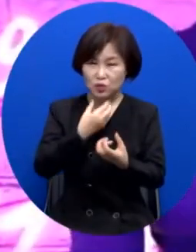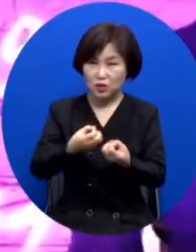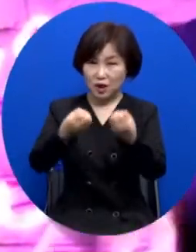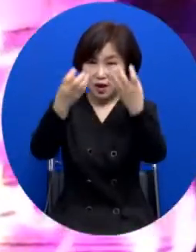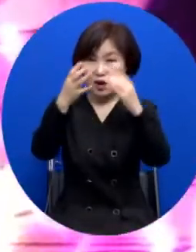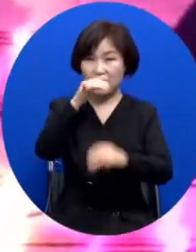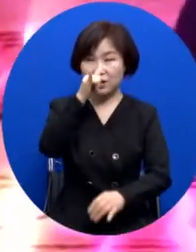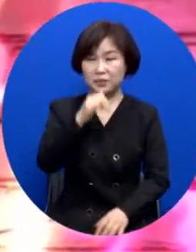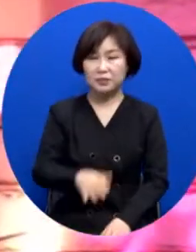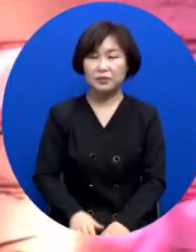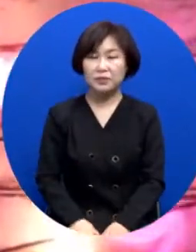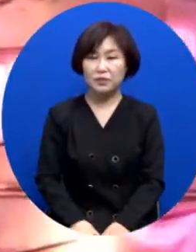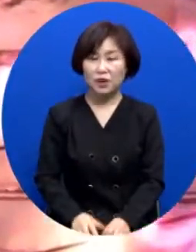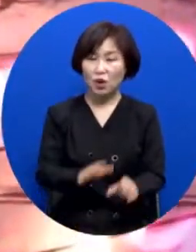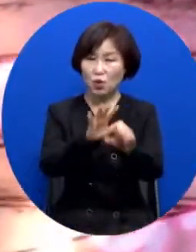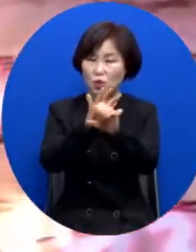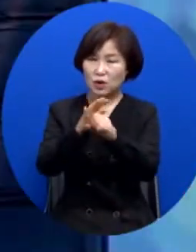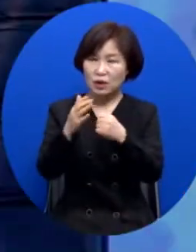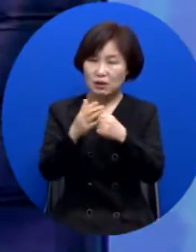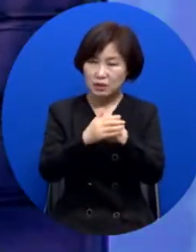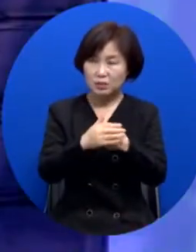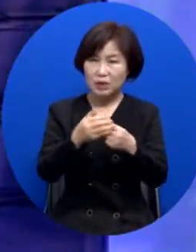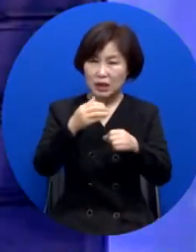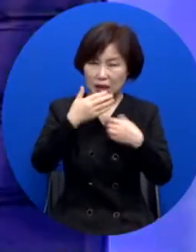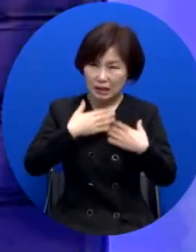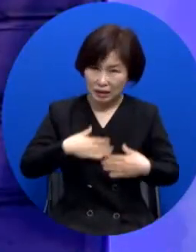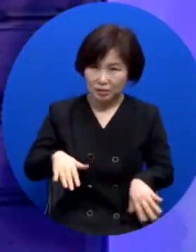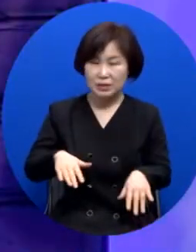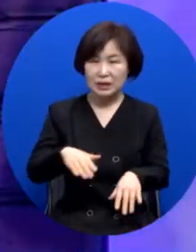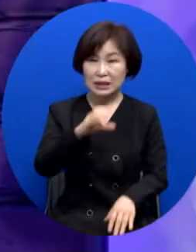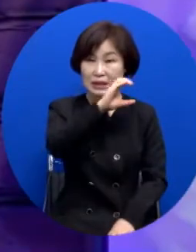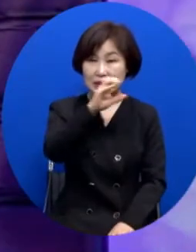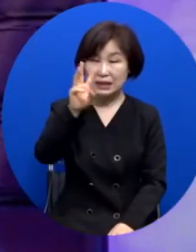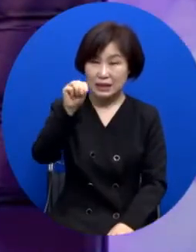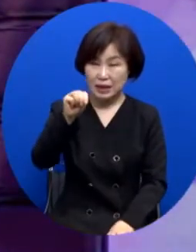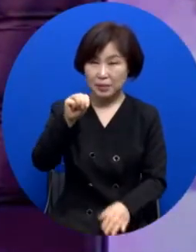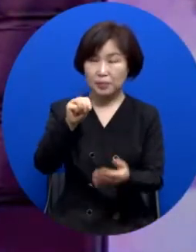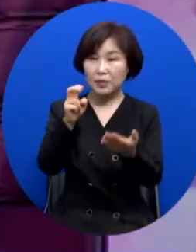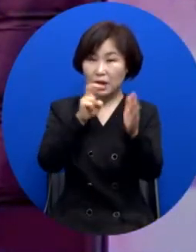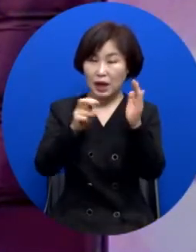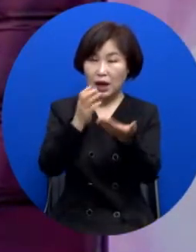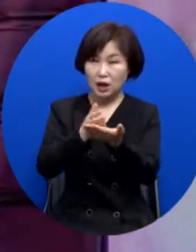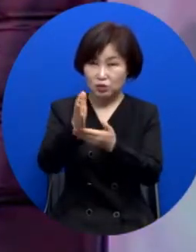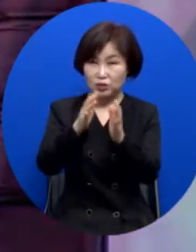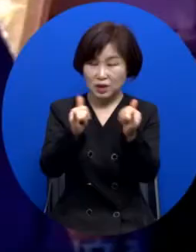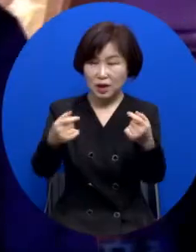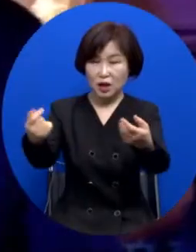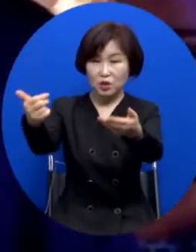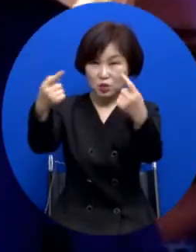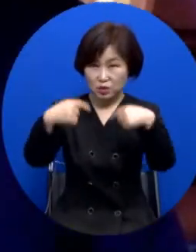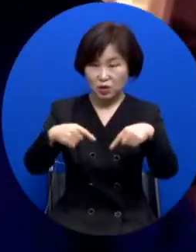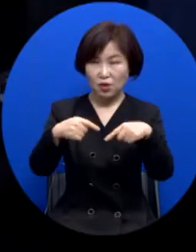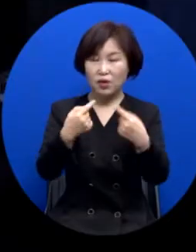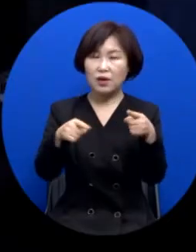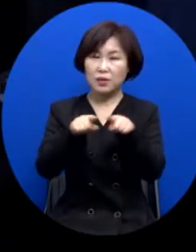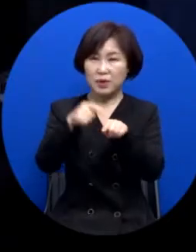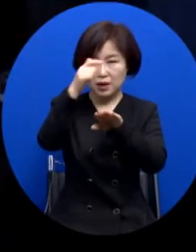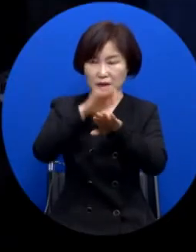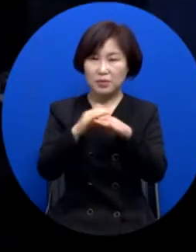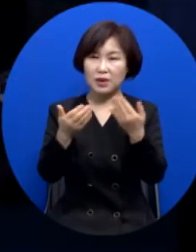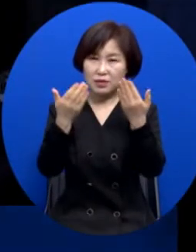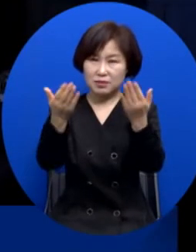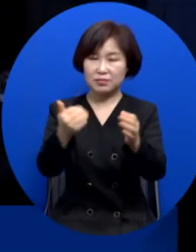한 교회는 코로나로 힘든 CCM 사역자들과 함께 성탄절 콘서트를 마련해서 눈길을 끌었습니다.